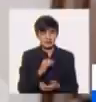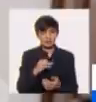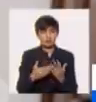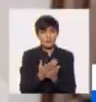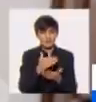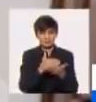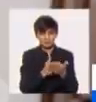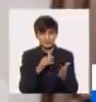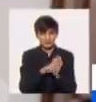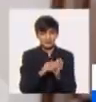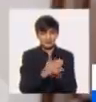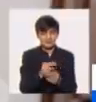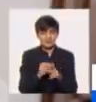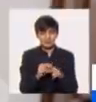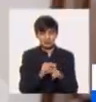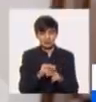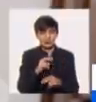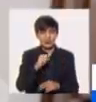есть альтернативные варианты лечения.